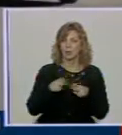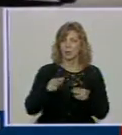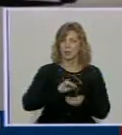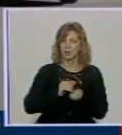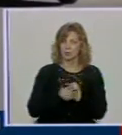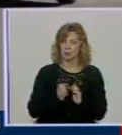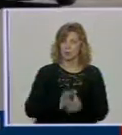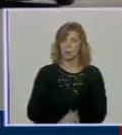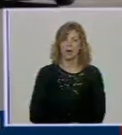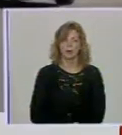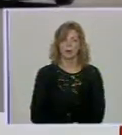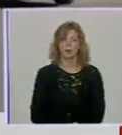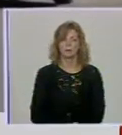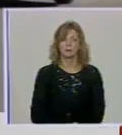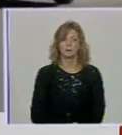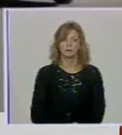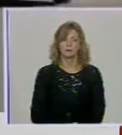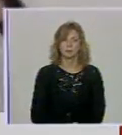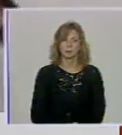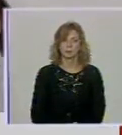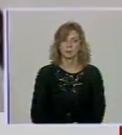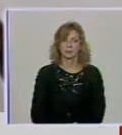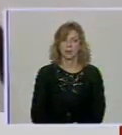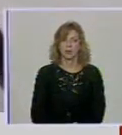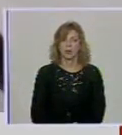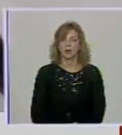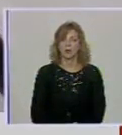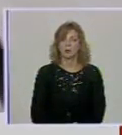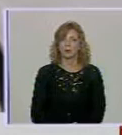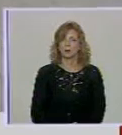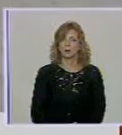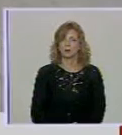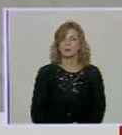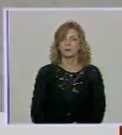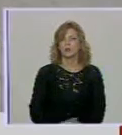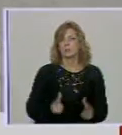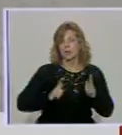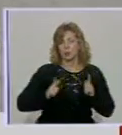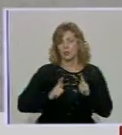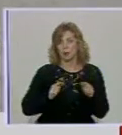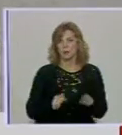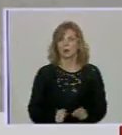doar perioadele în care utilajele intervin pentru înlăturarea zăpezii, nu și pentru cea în care așteaptă ca în anii trecuți.